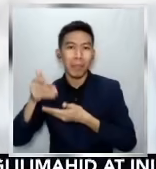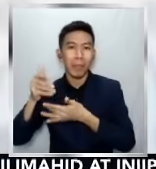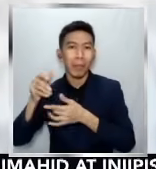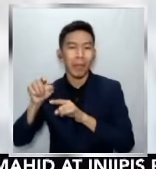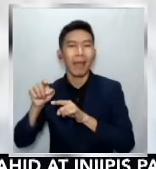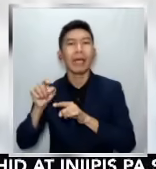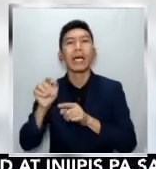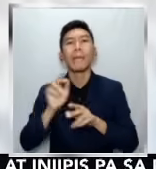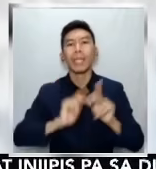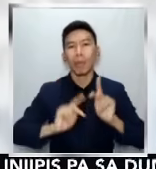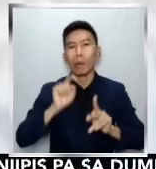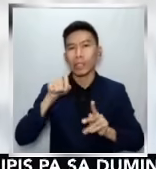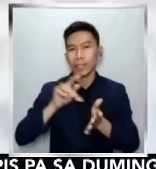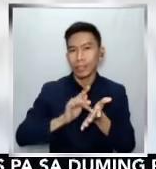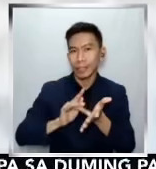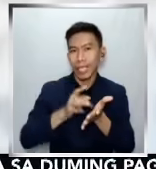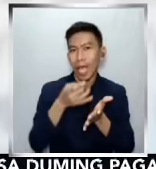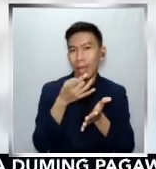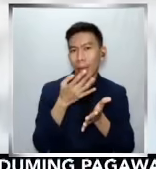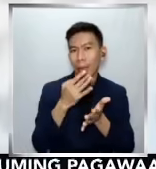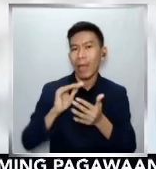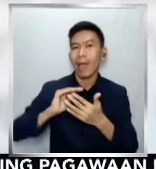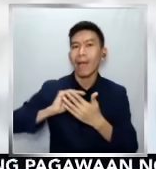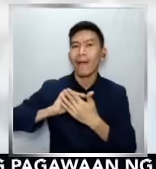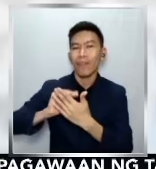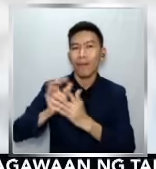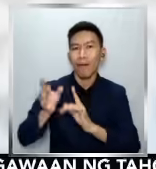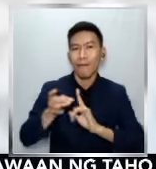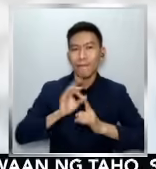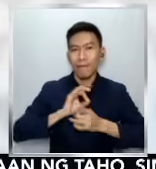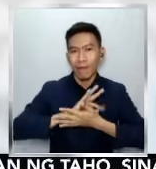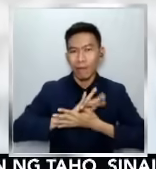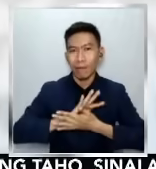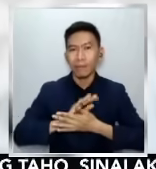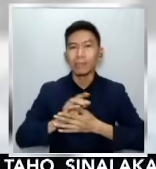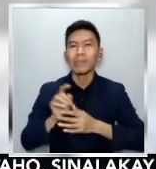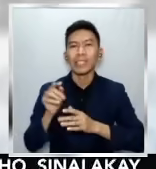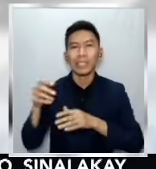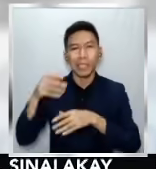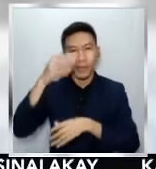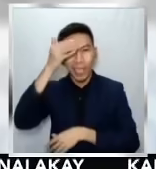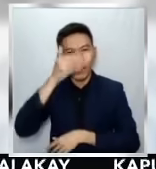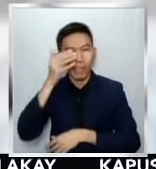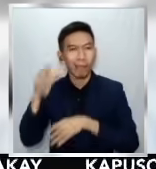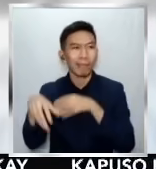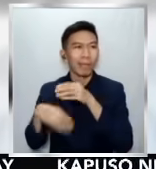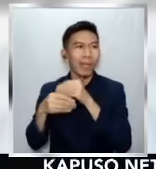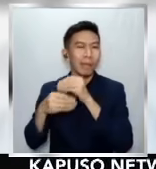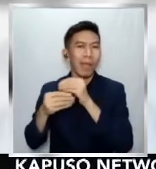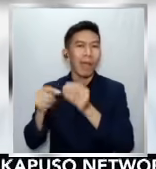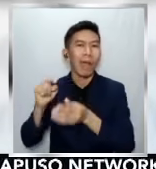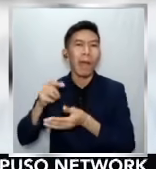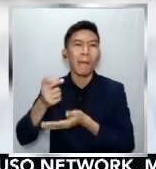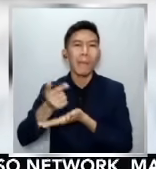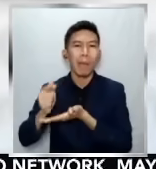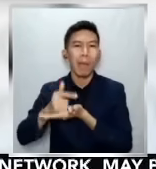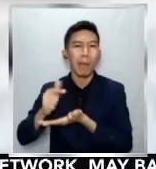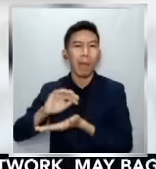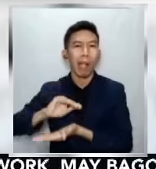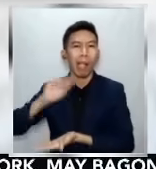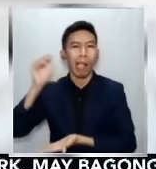sa COVID-19 at nakakadagdag lang sa basura ang mga face shield. Tingin ng isang netizen, hindi naman